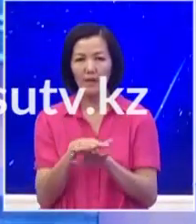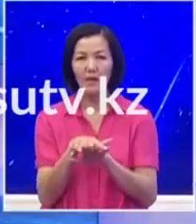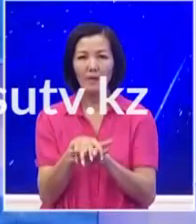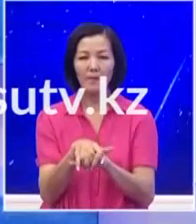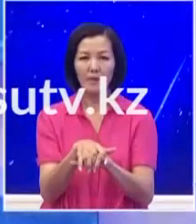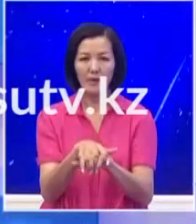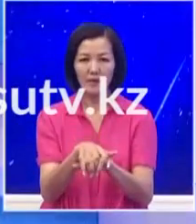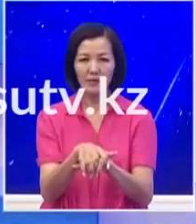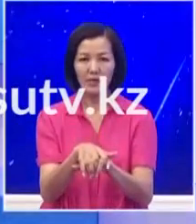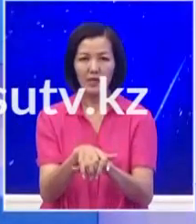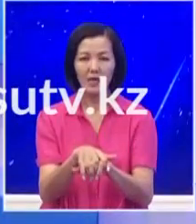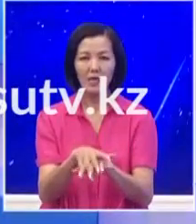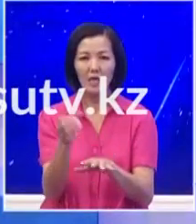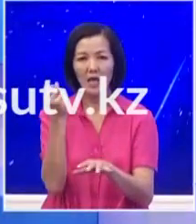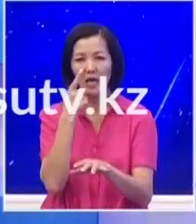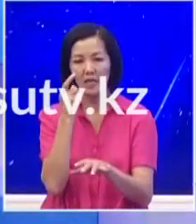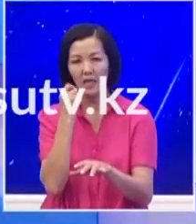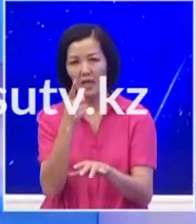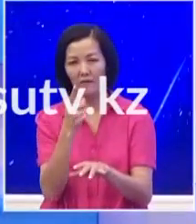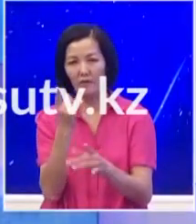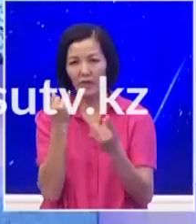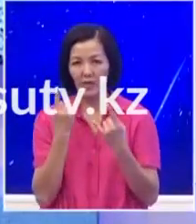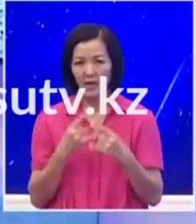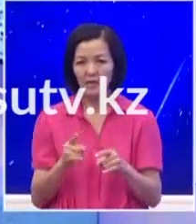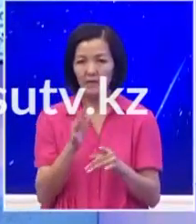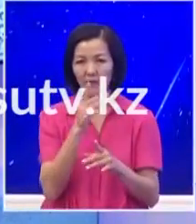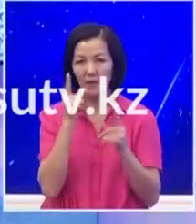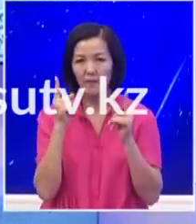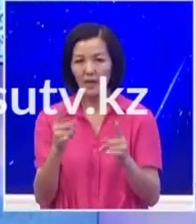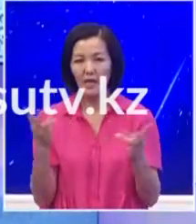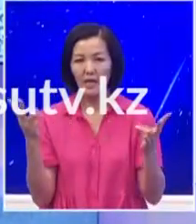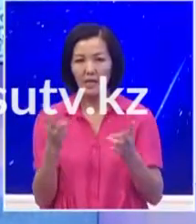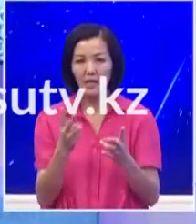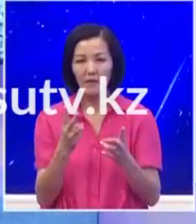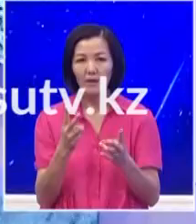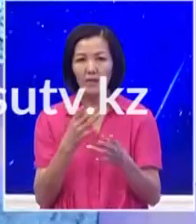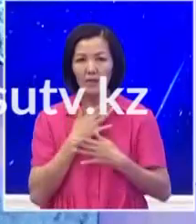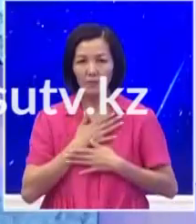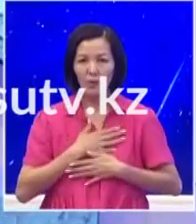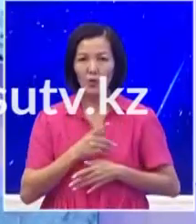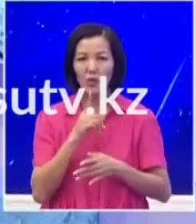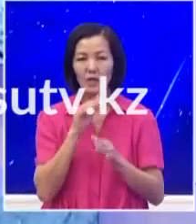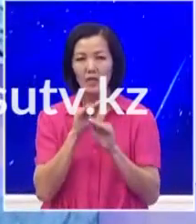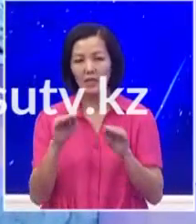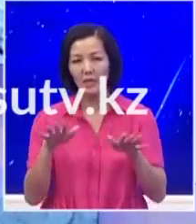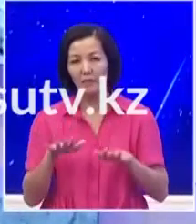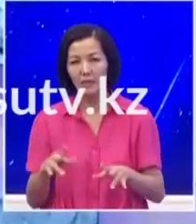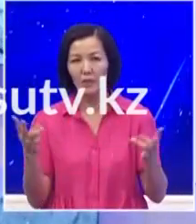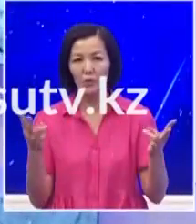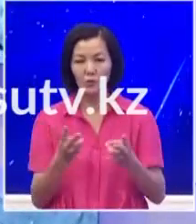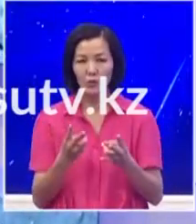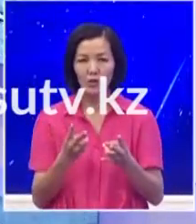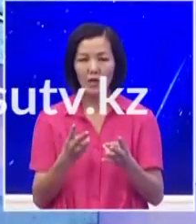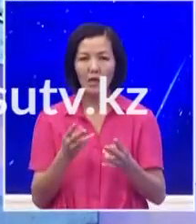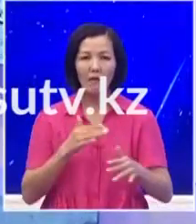пресмыкающиеся большеголовые черепахи логгерхед откладывают яйца. Для этого им необходимо найти спокойное и тихое местечко.